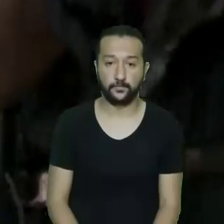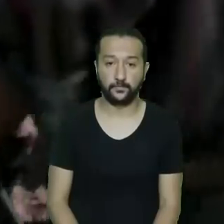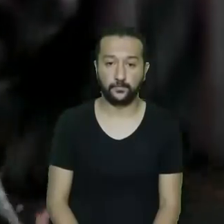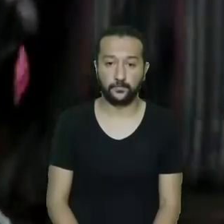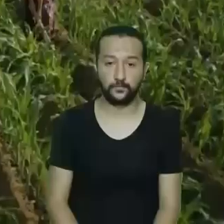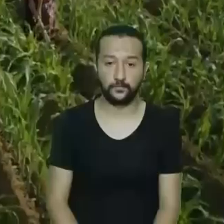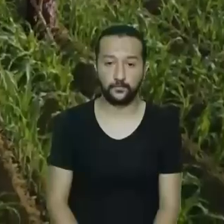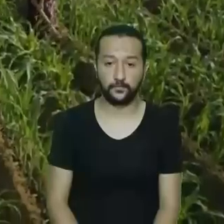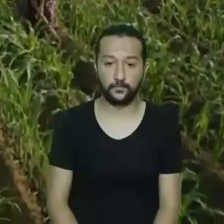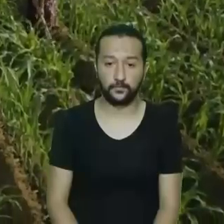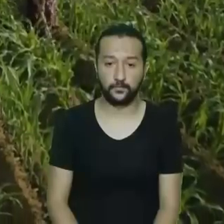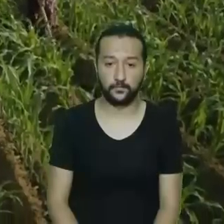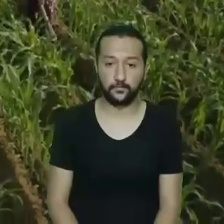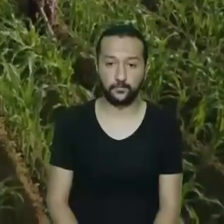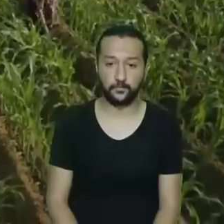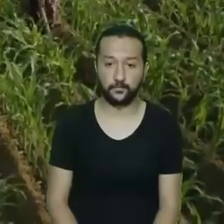tarlayı çapalıyorlar.